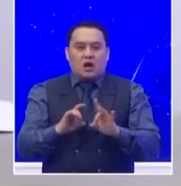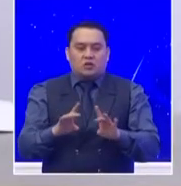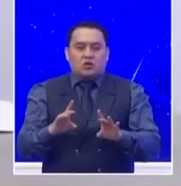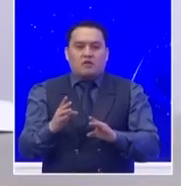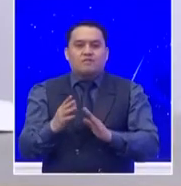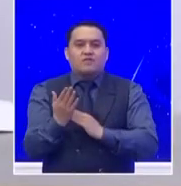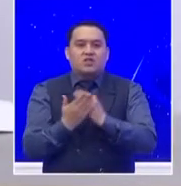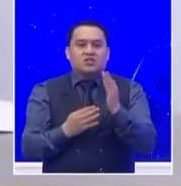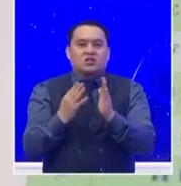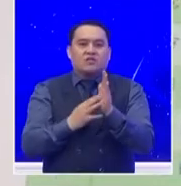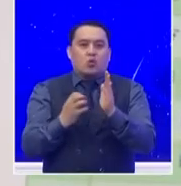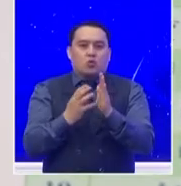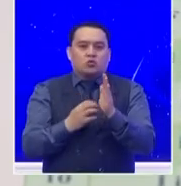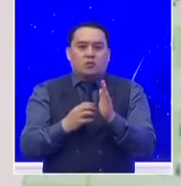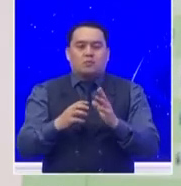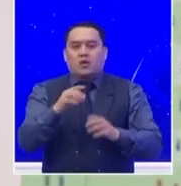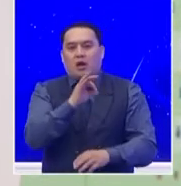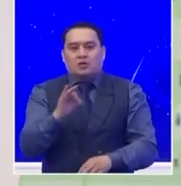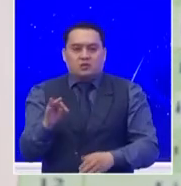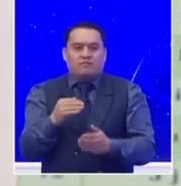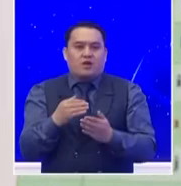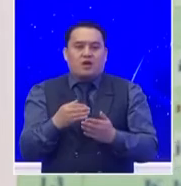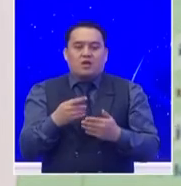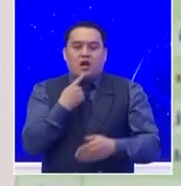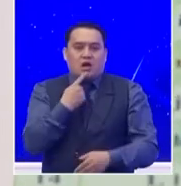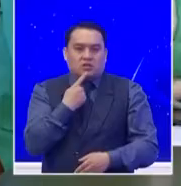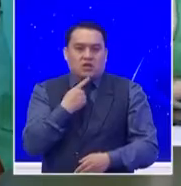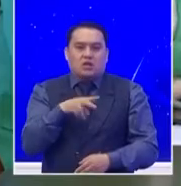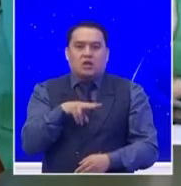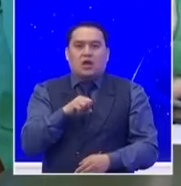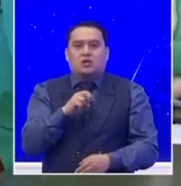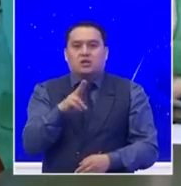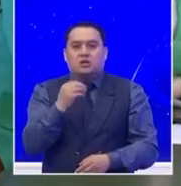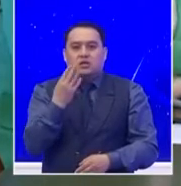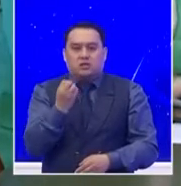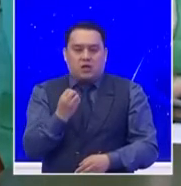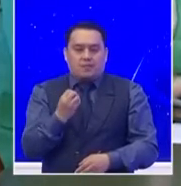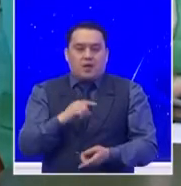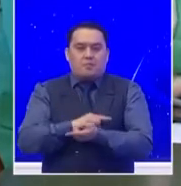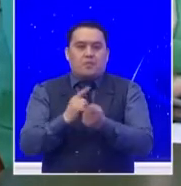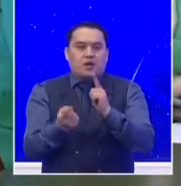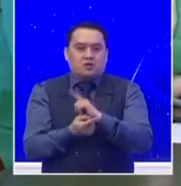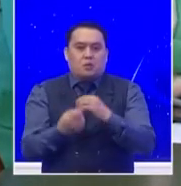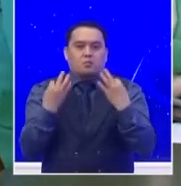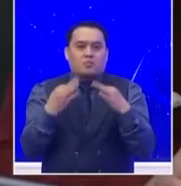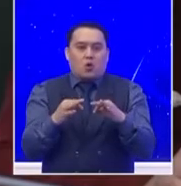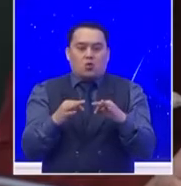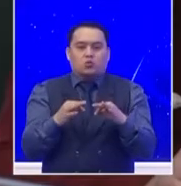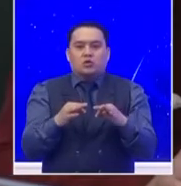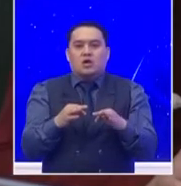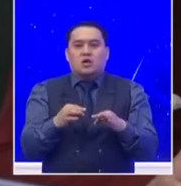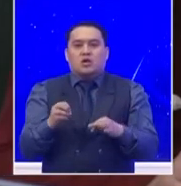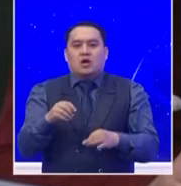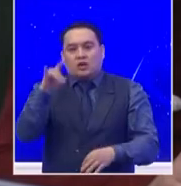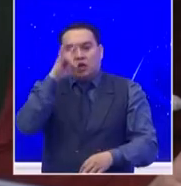свыше 90% всей мировой литературы выпускается на языках с латинской графикой. И переход на латиницу позволит укрепить статус и